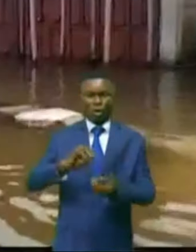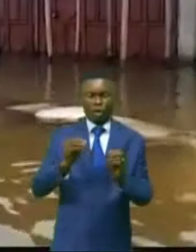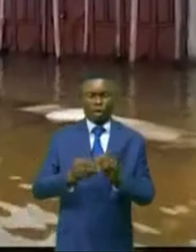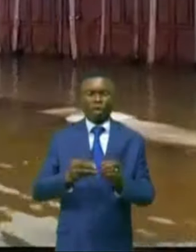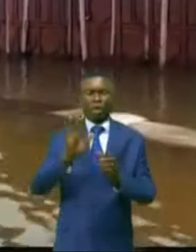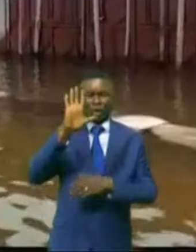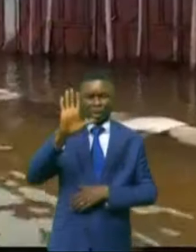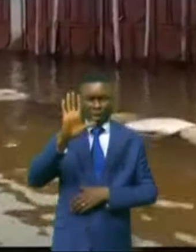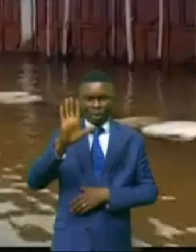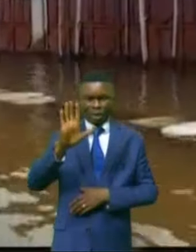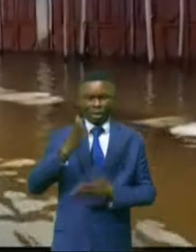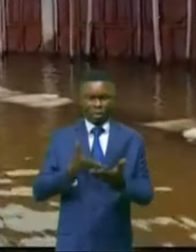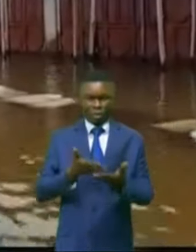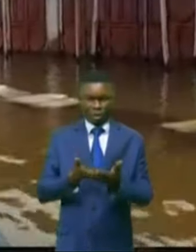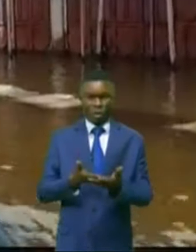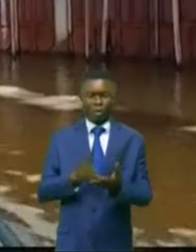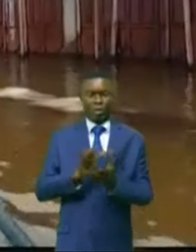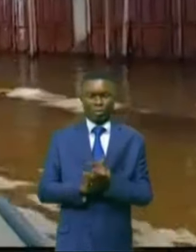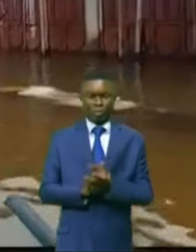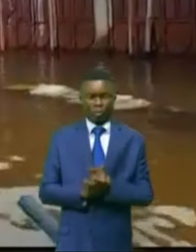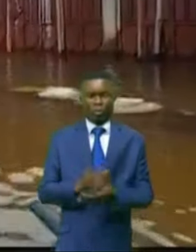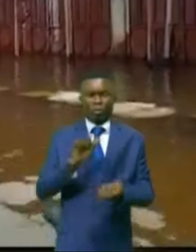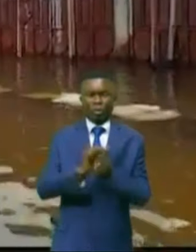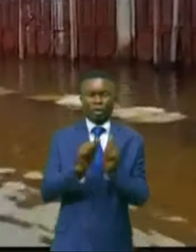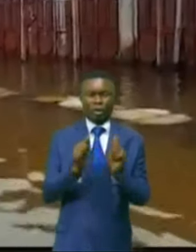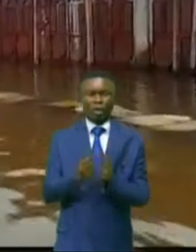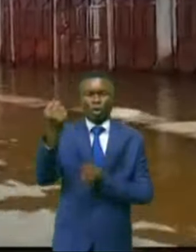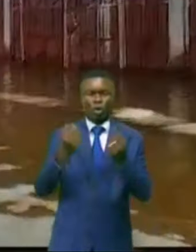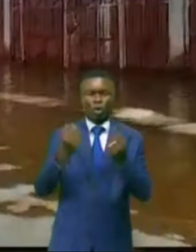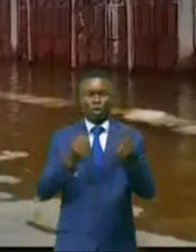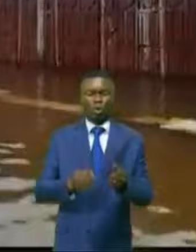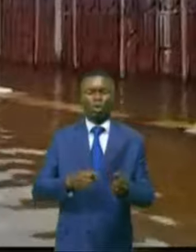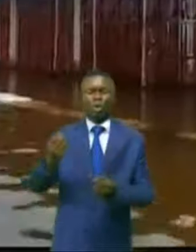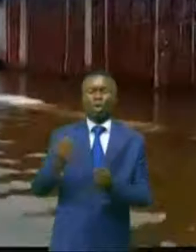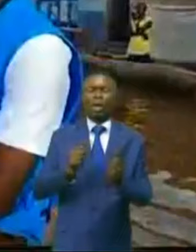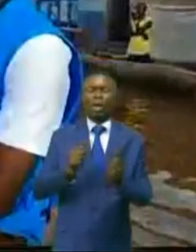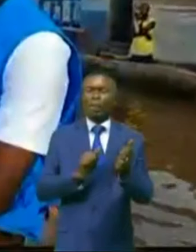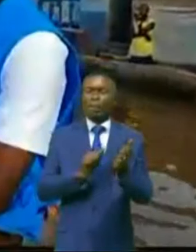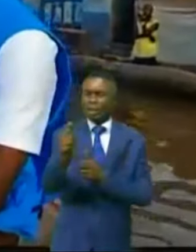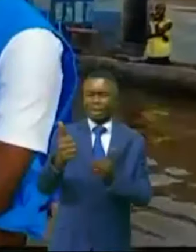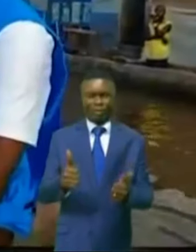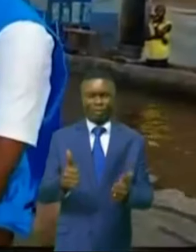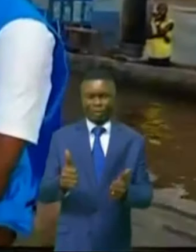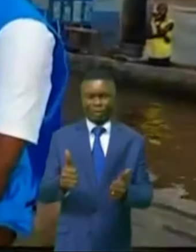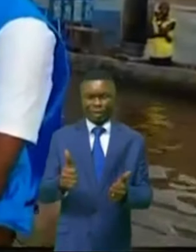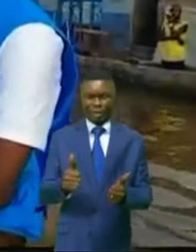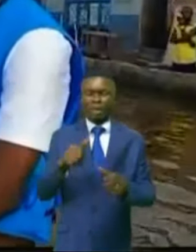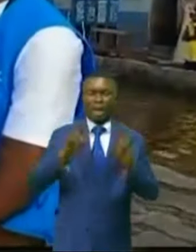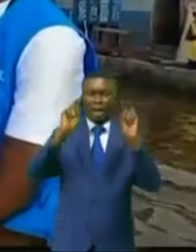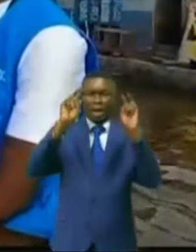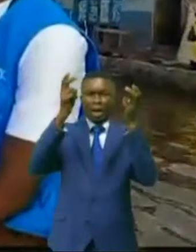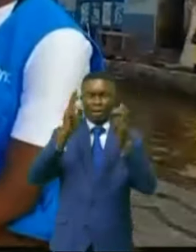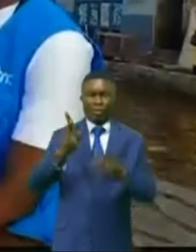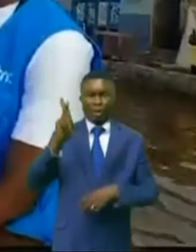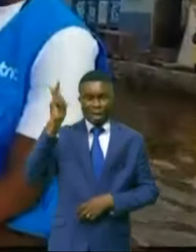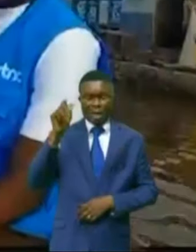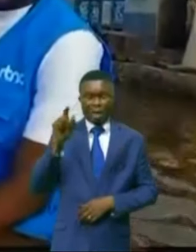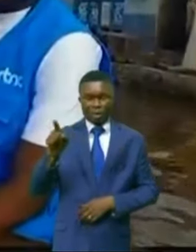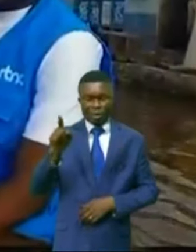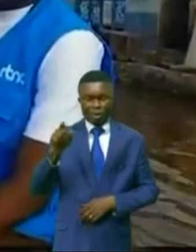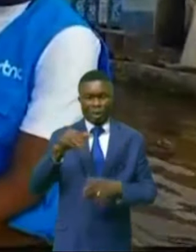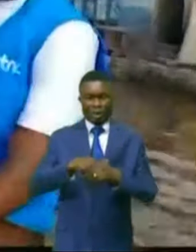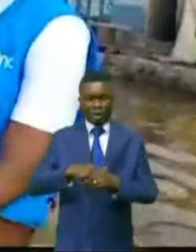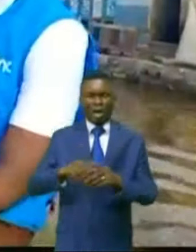numéro 5. Ici, seuls les camions et jeeps y ont accès facile. En peur de la ville de Kalemie, du